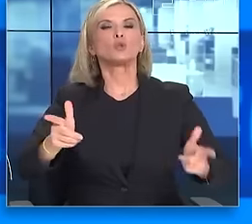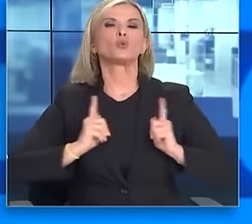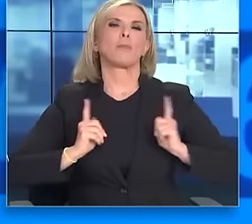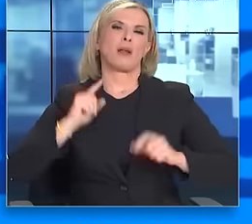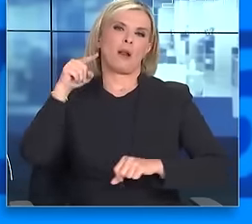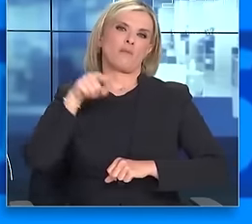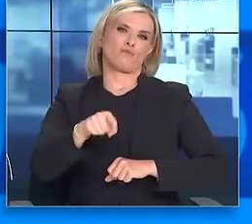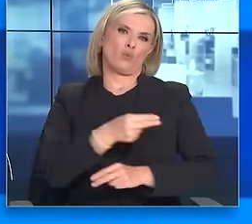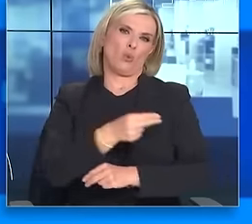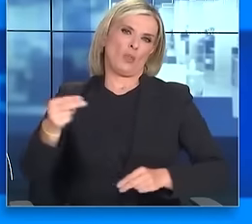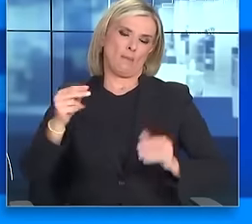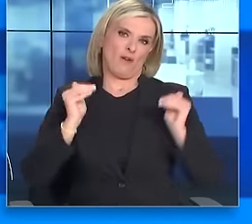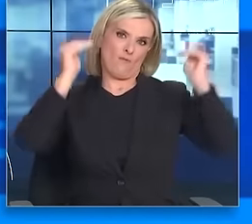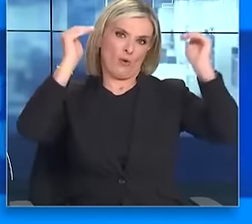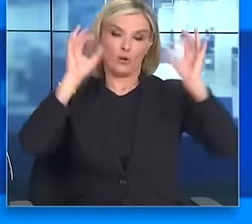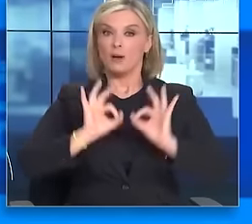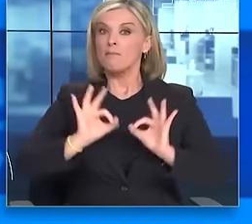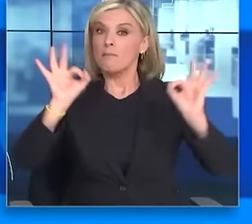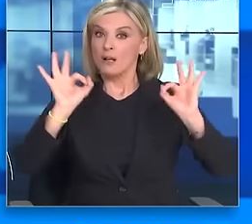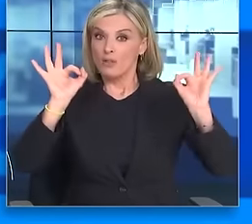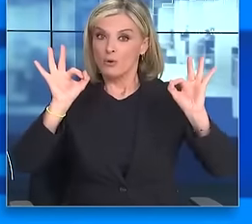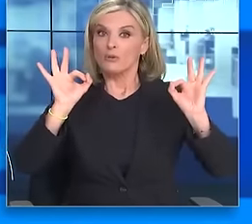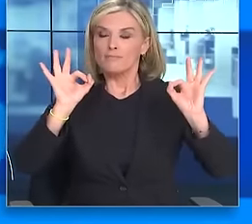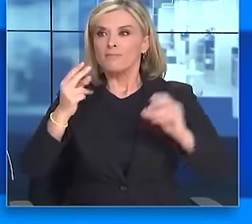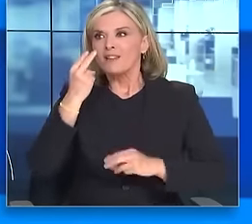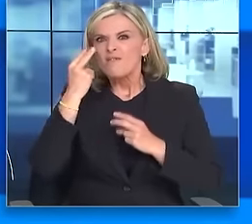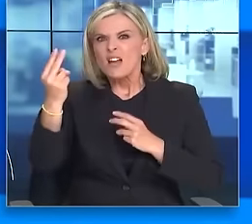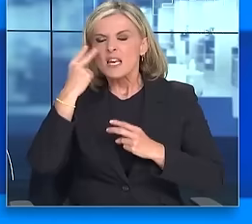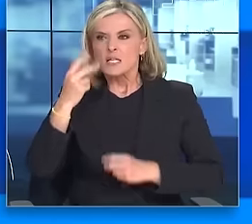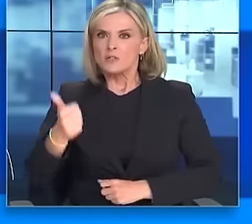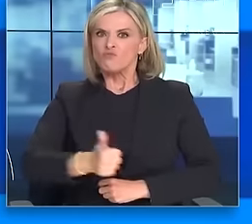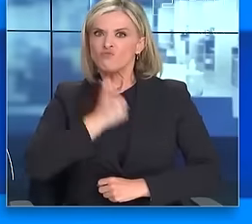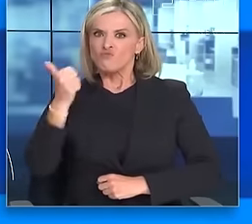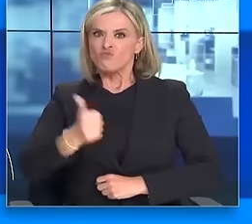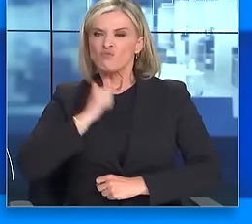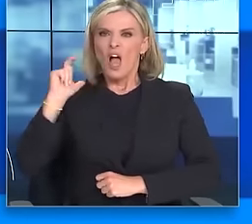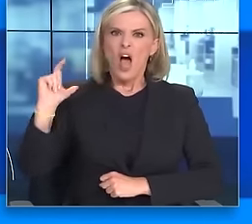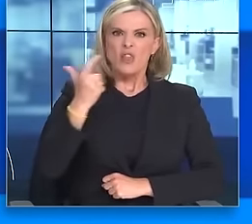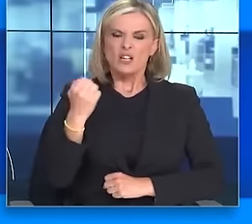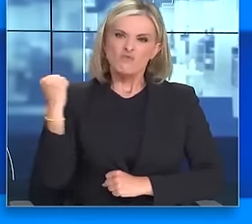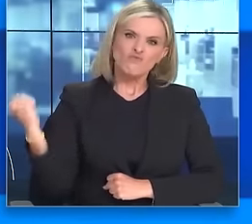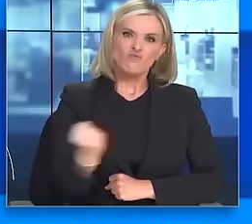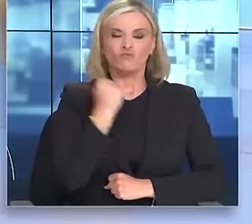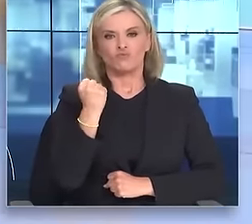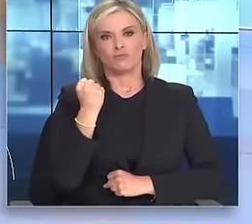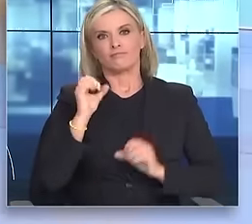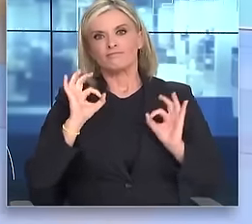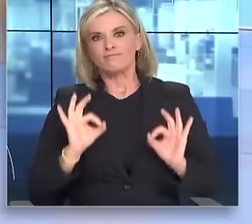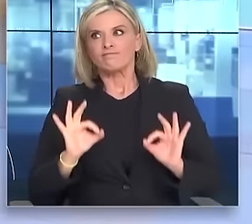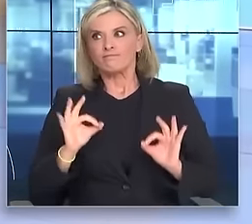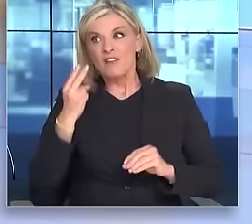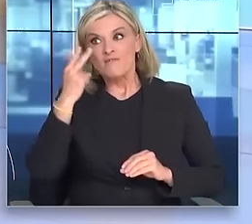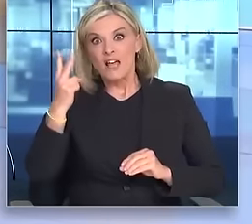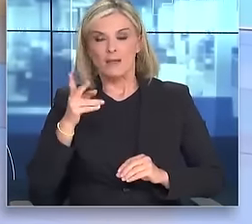στην Βόρεια Μακεδονία. Ακούγαμε αυτό το εθνικιστικό παροξισμό του Βεμερό, ξέραμε ότι το Βεμερό θα κερδίσει τις εκλογές